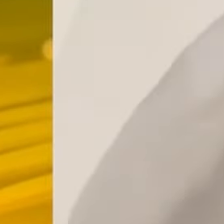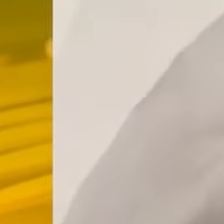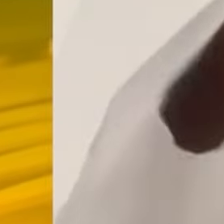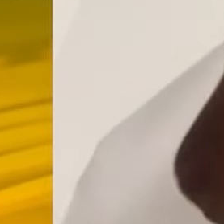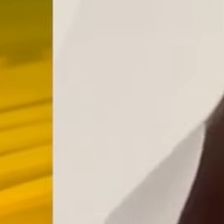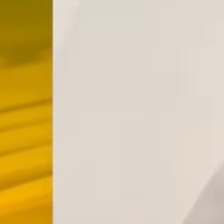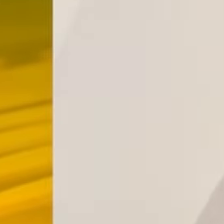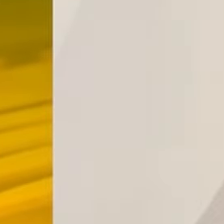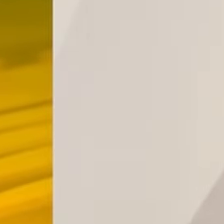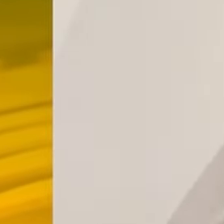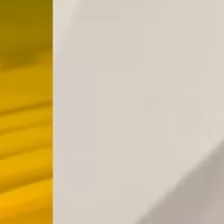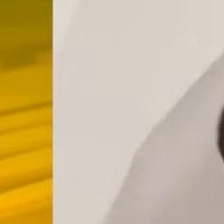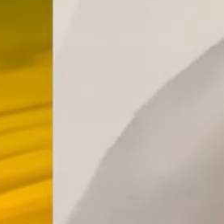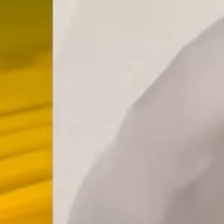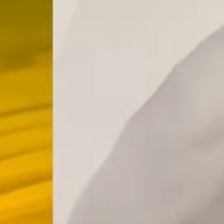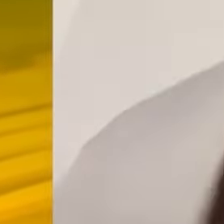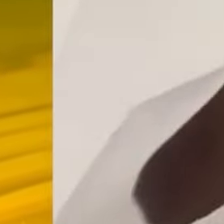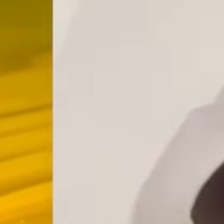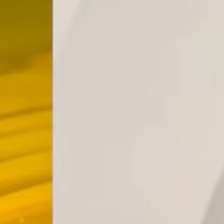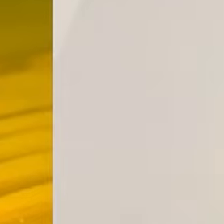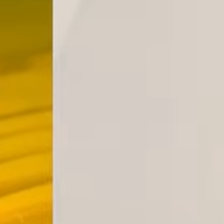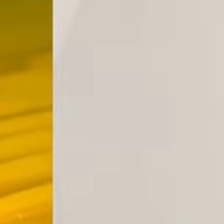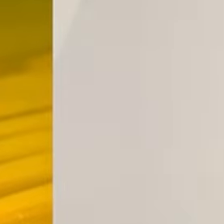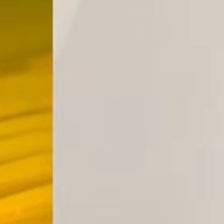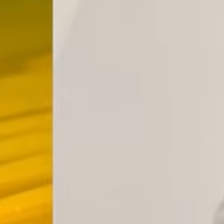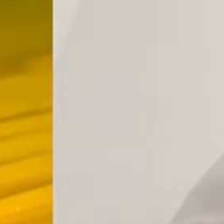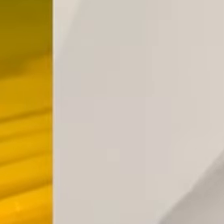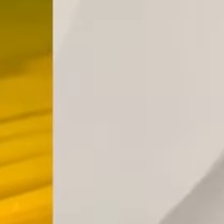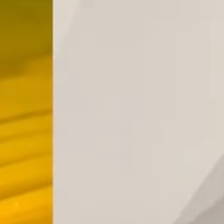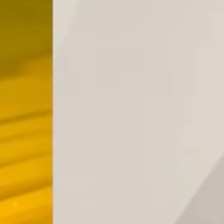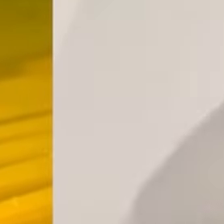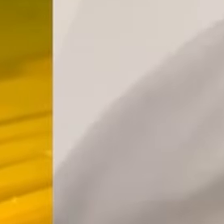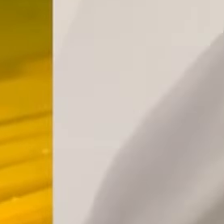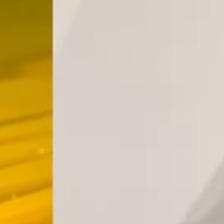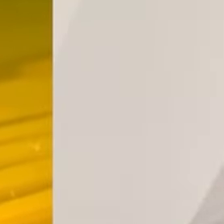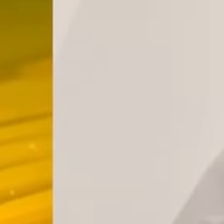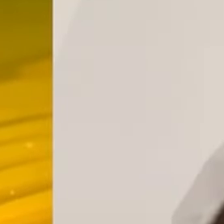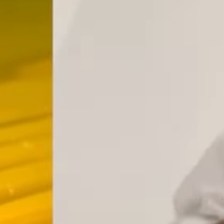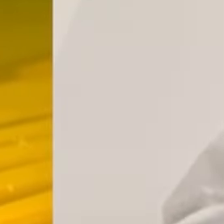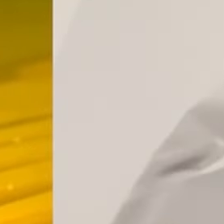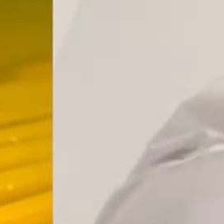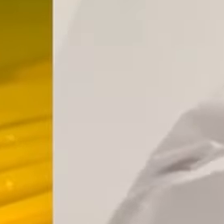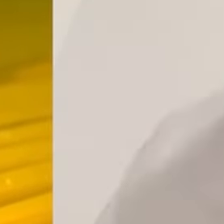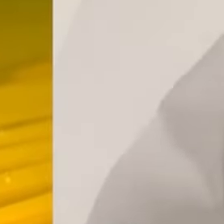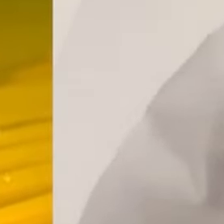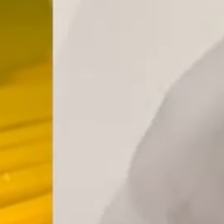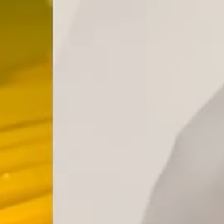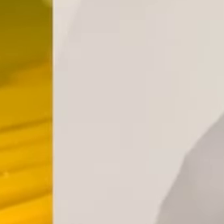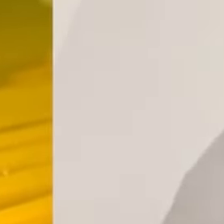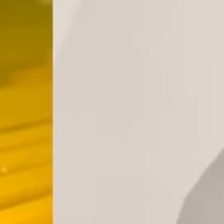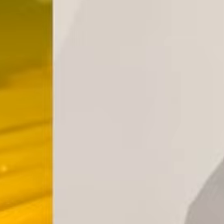الفضيل. فضيلة الشيخ، أبعث إليكم التحية خصوصا من هنا من مملكة البحرين.